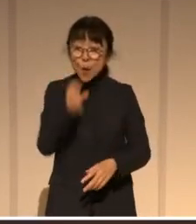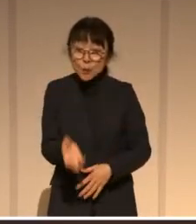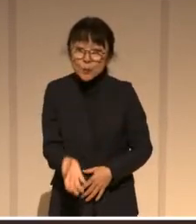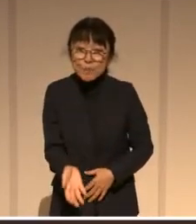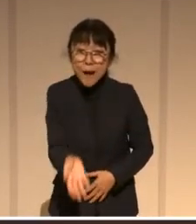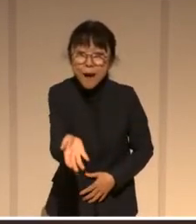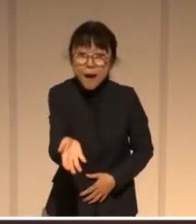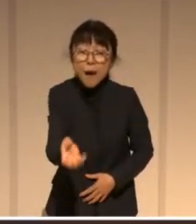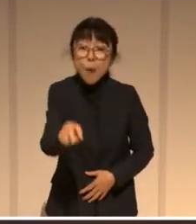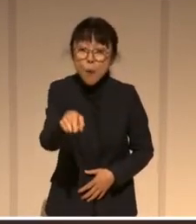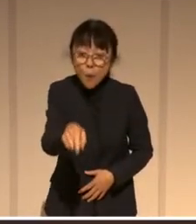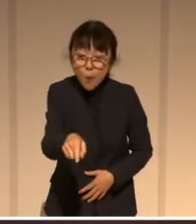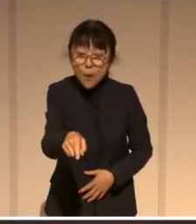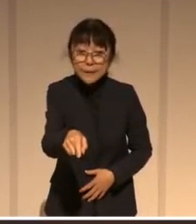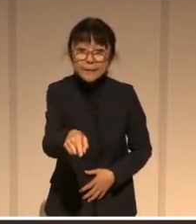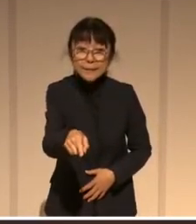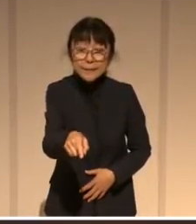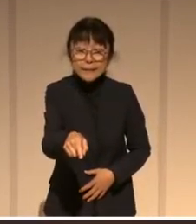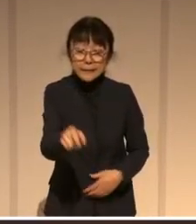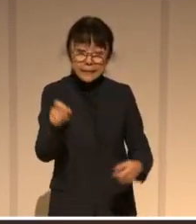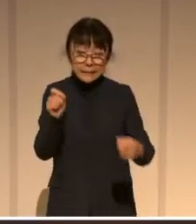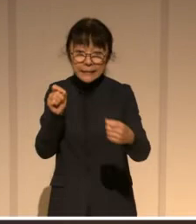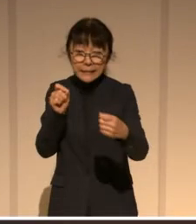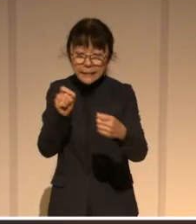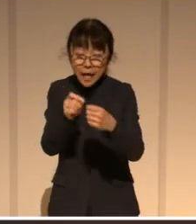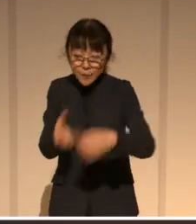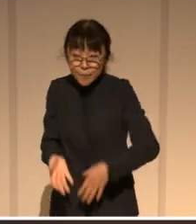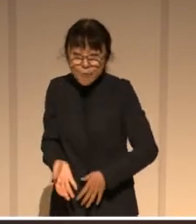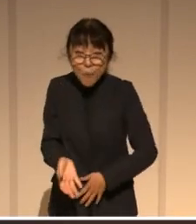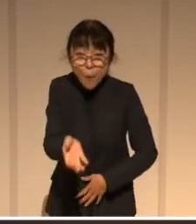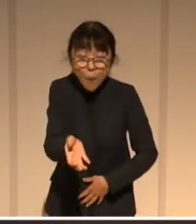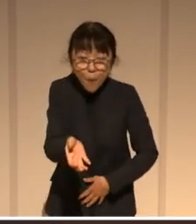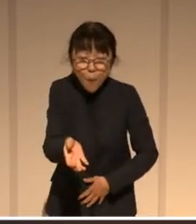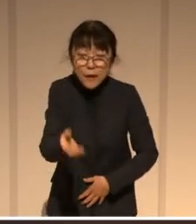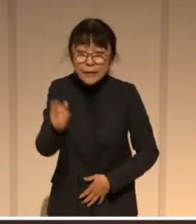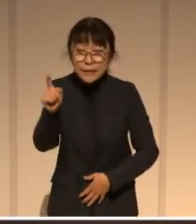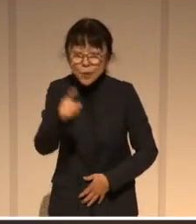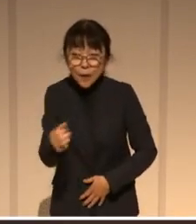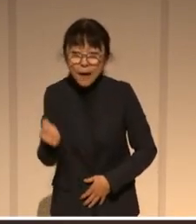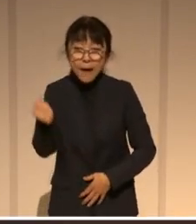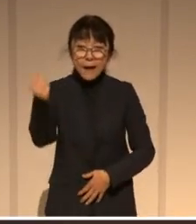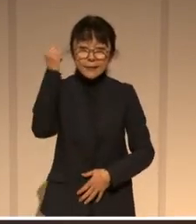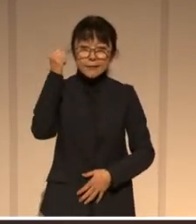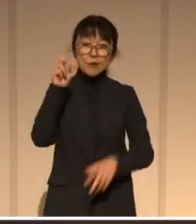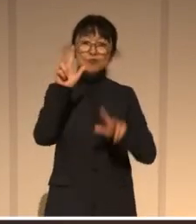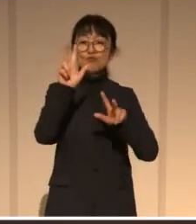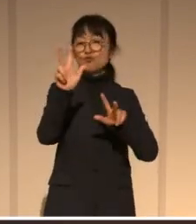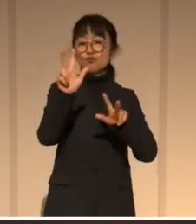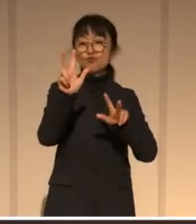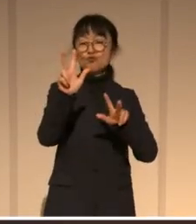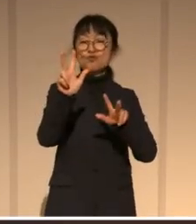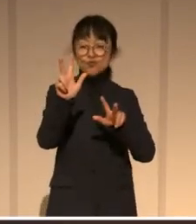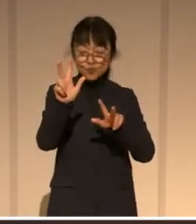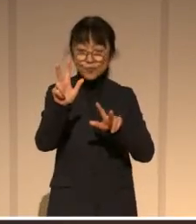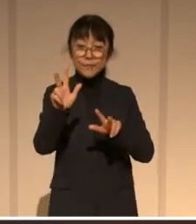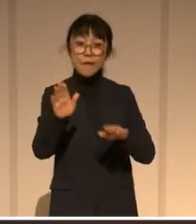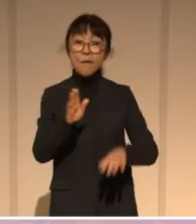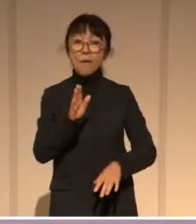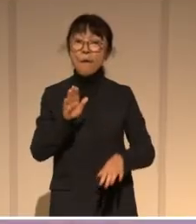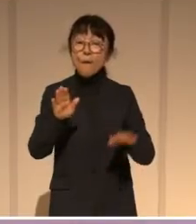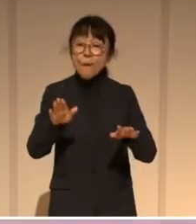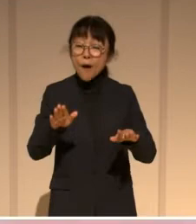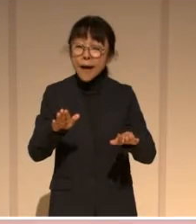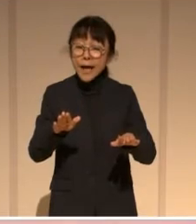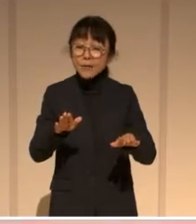この白いジャックボールにより近い場所にボールをつけたほうの勝ちというようなルールなんですけれども今回はですね